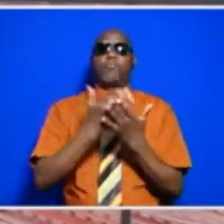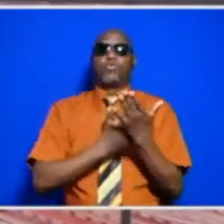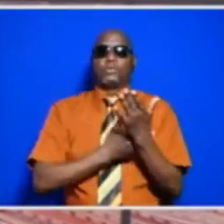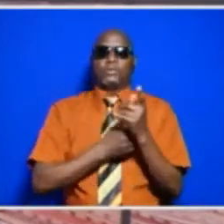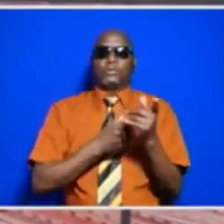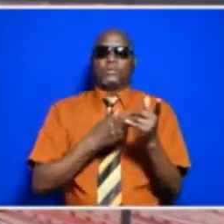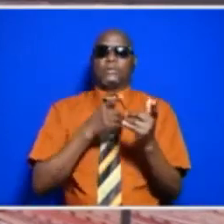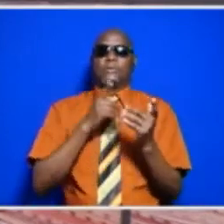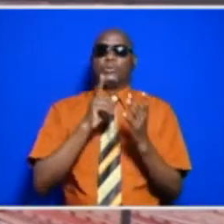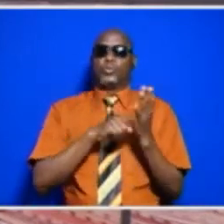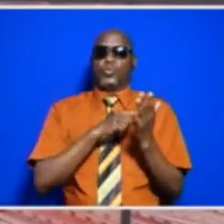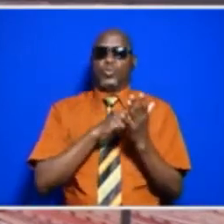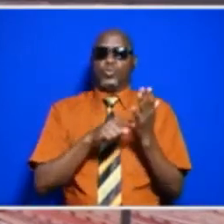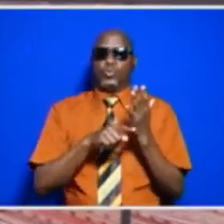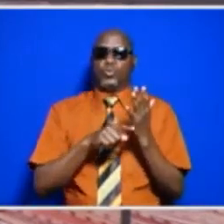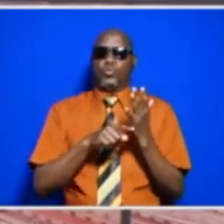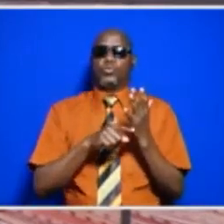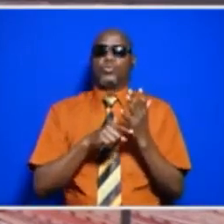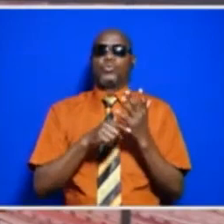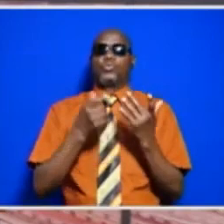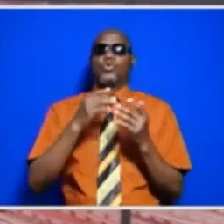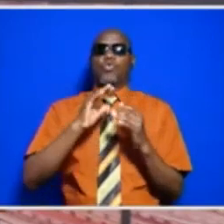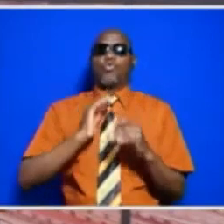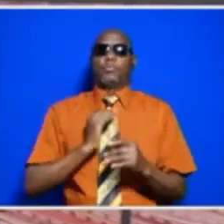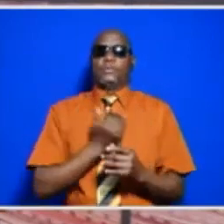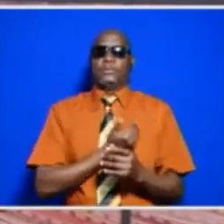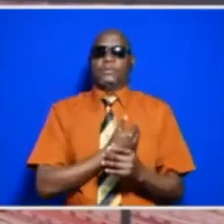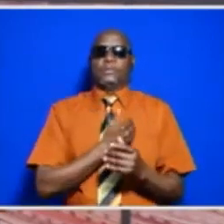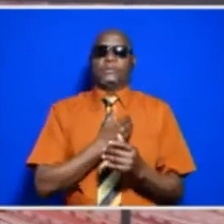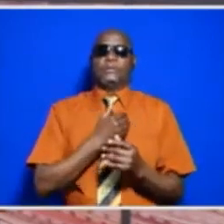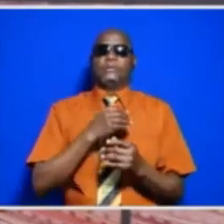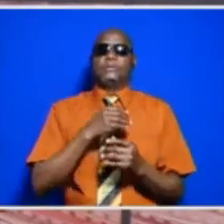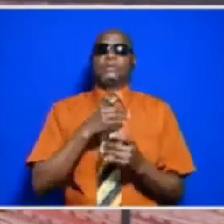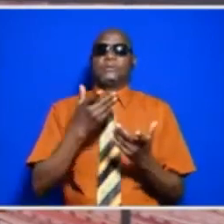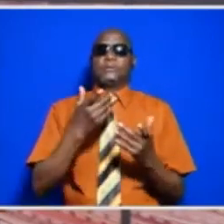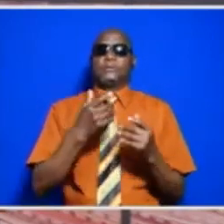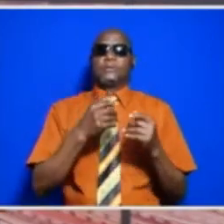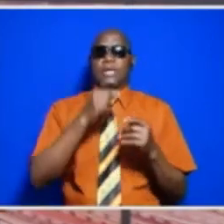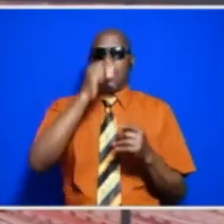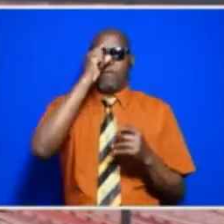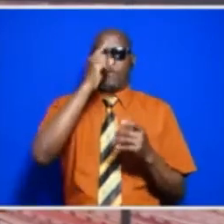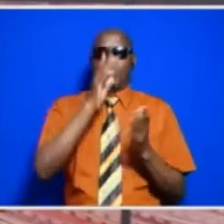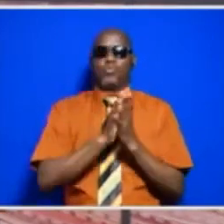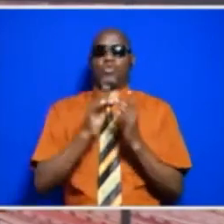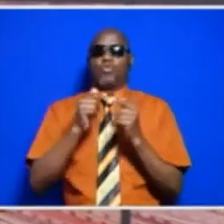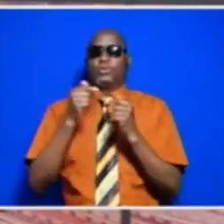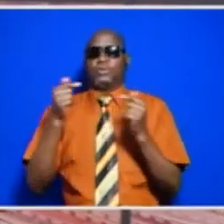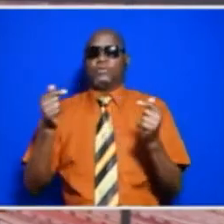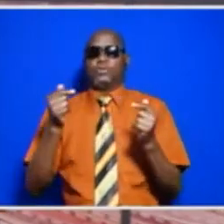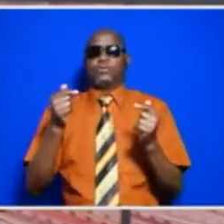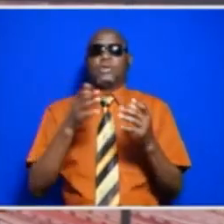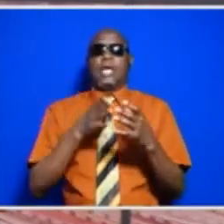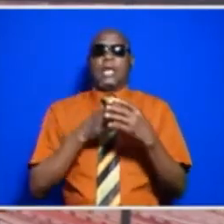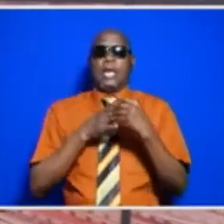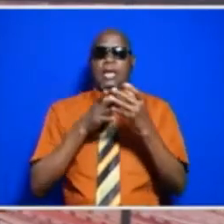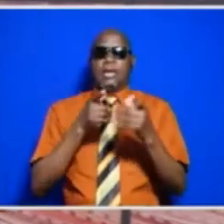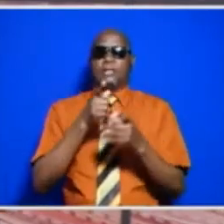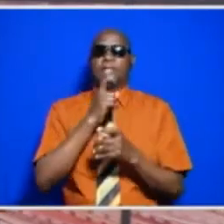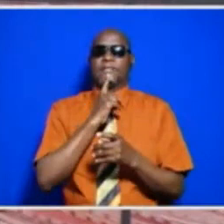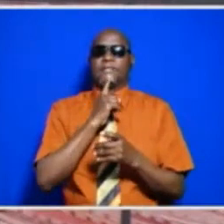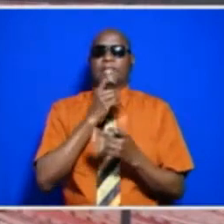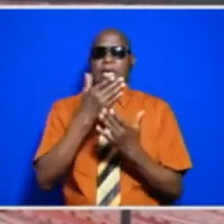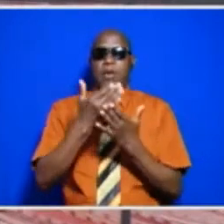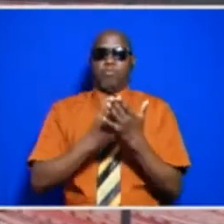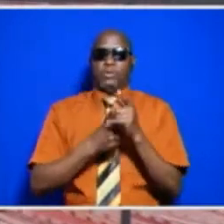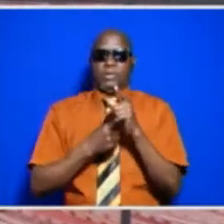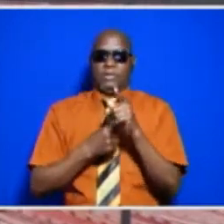na kamati ya maridhiano hii ni kati ya serikali na upande wa upinzani. Viongozi hao wakisema kuwa ripoti